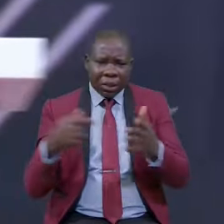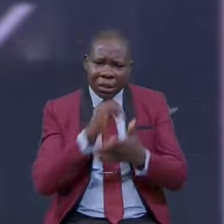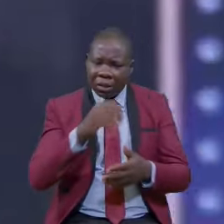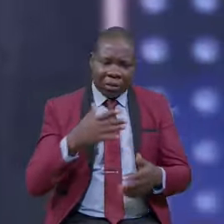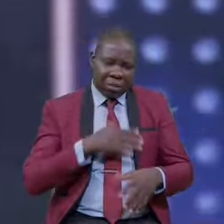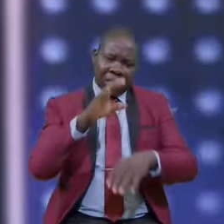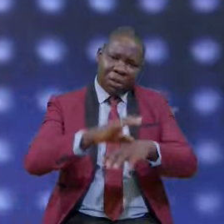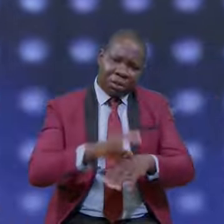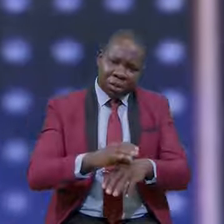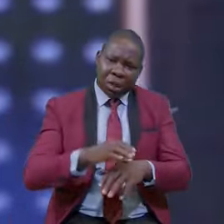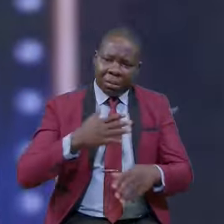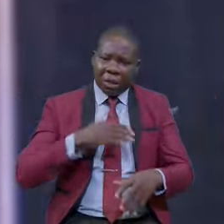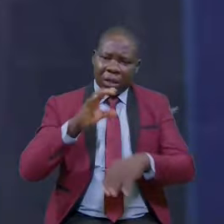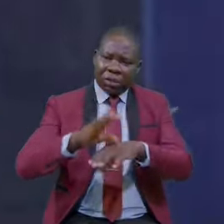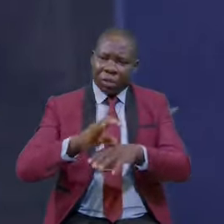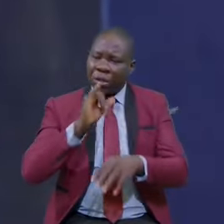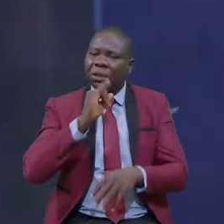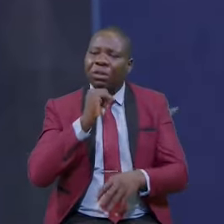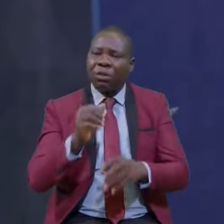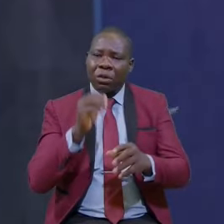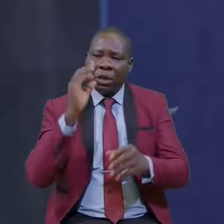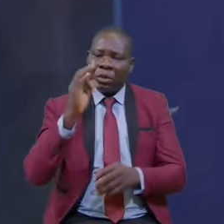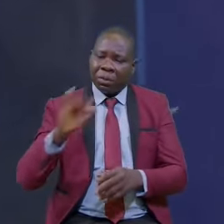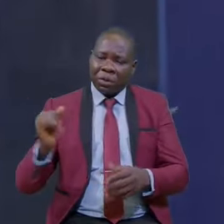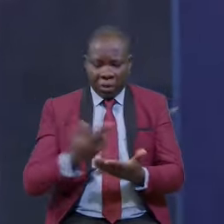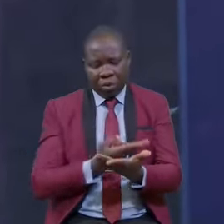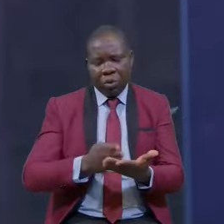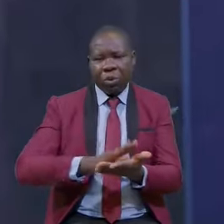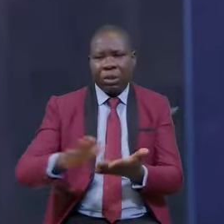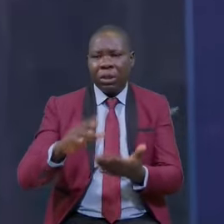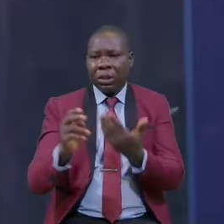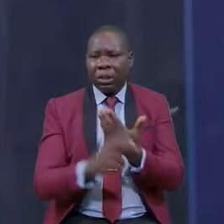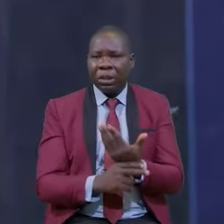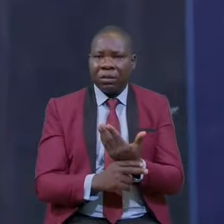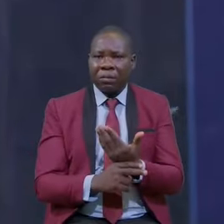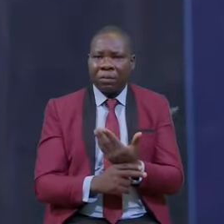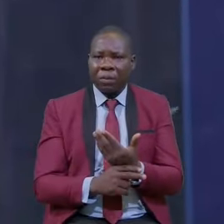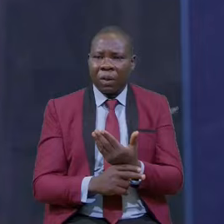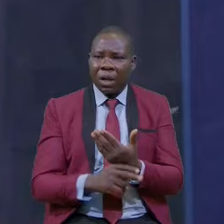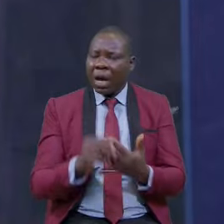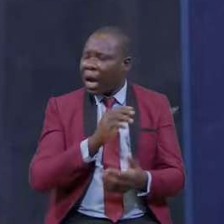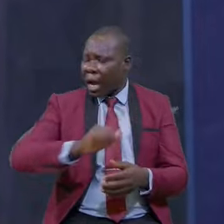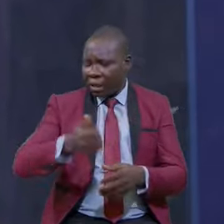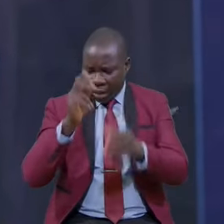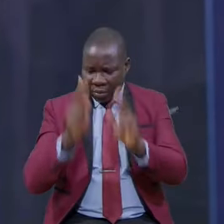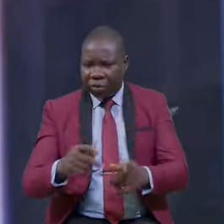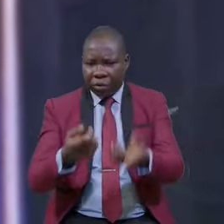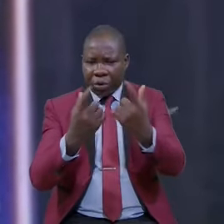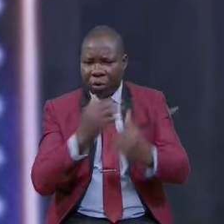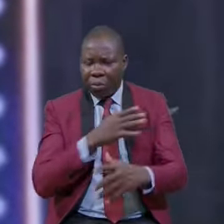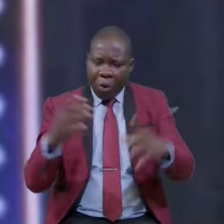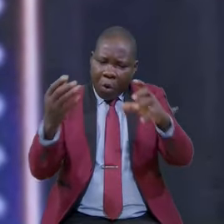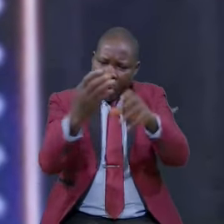il suit cela et avec Samuel Brengel eux aussi ils ont mis l'accent sur le message de la sanctification